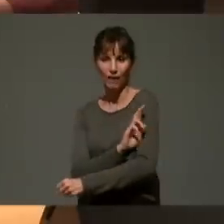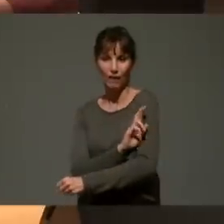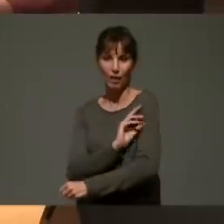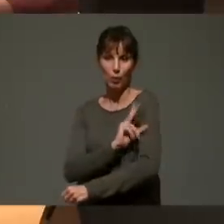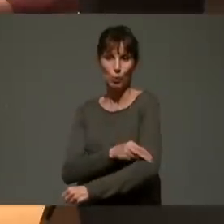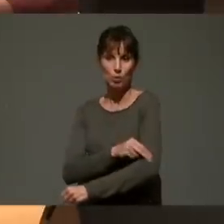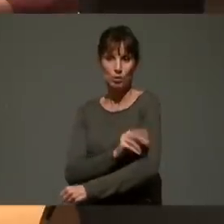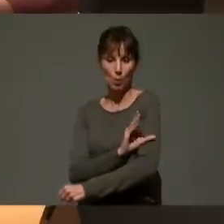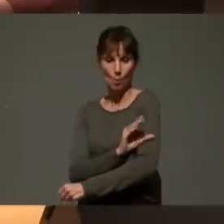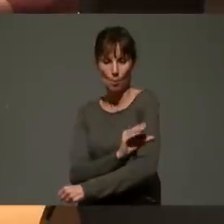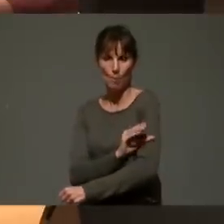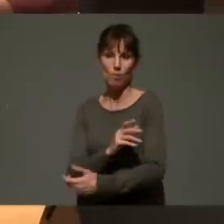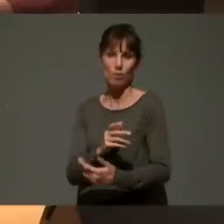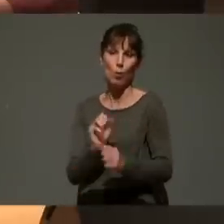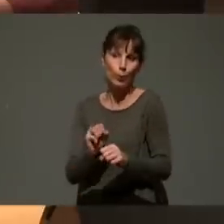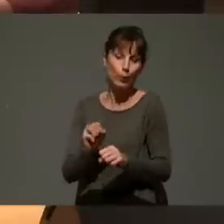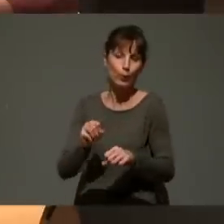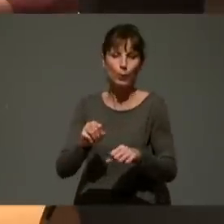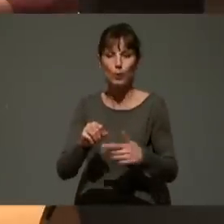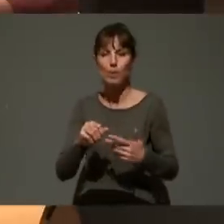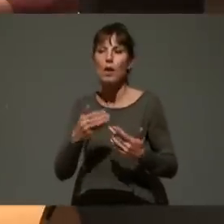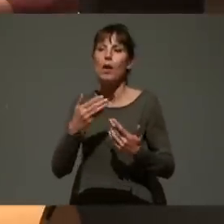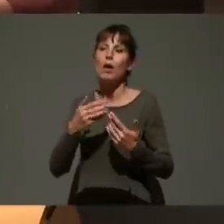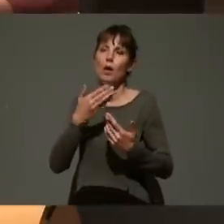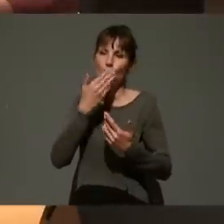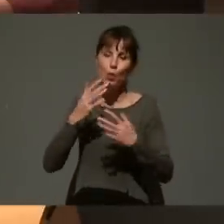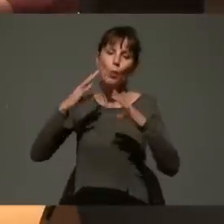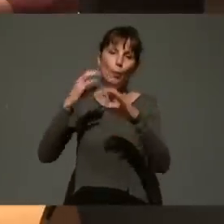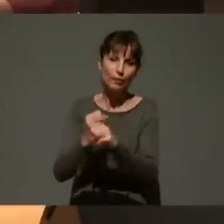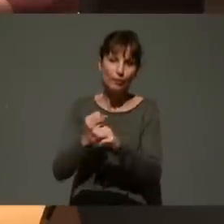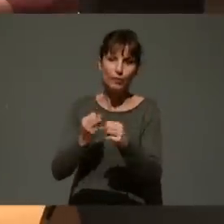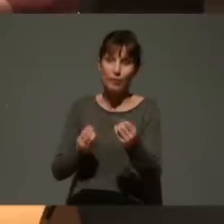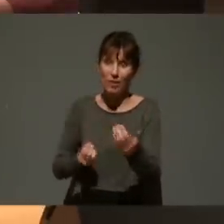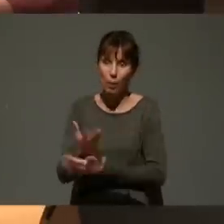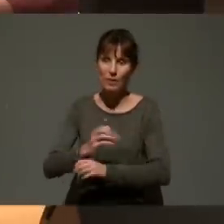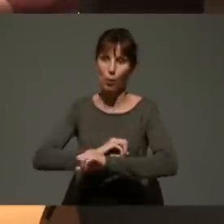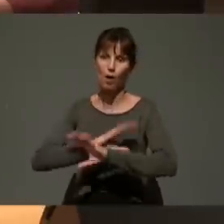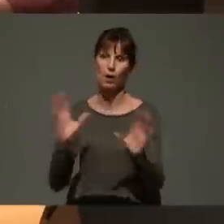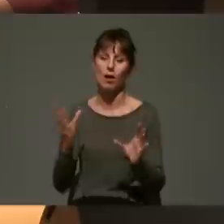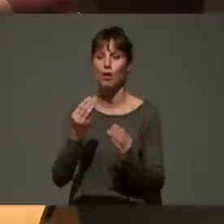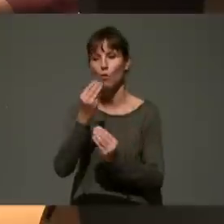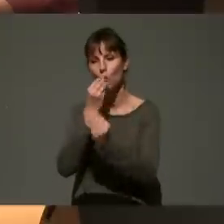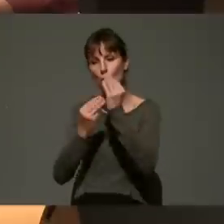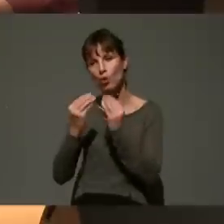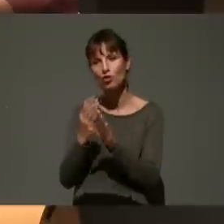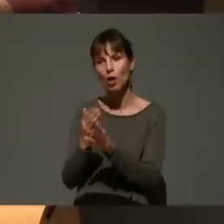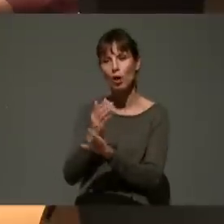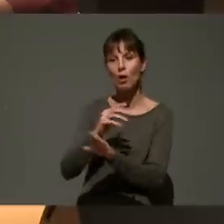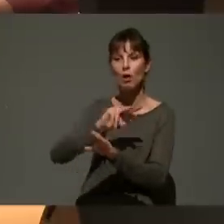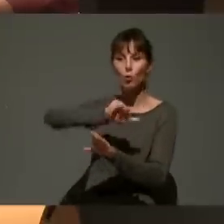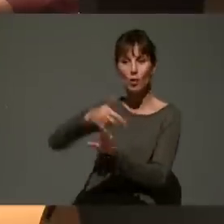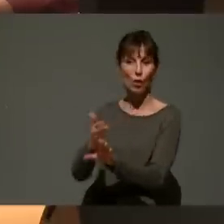Mais là, dans l'ensemble, et si on veut passer des messages clairs, il faut s'alimenter dans les 3 heures qui précèdent